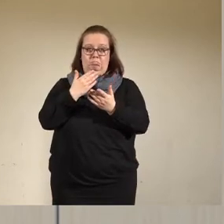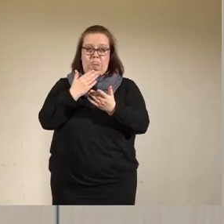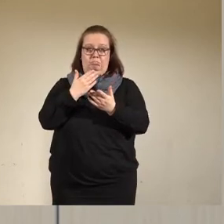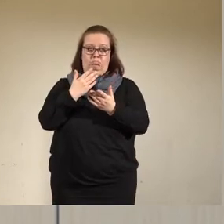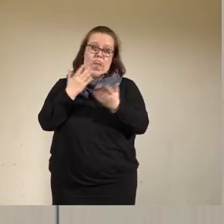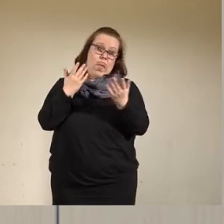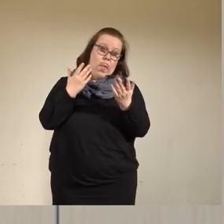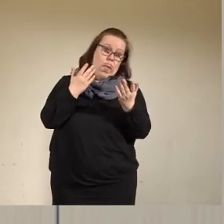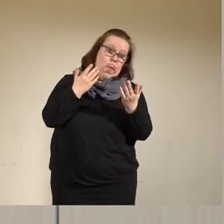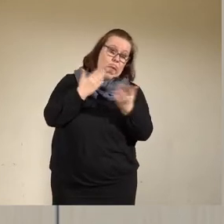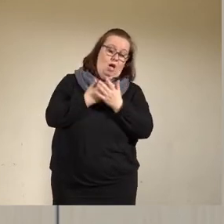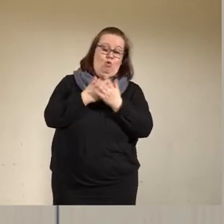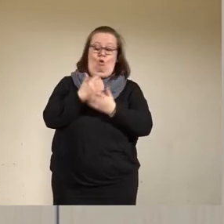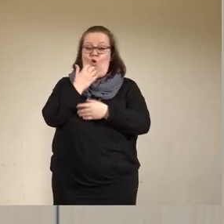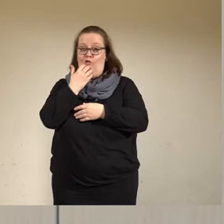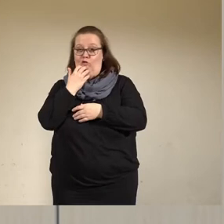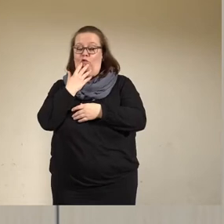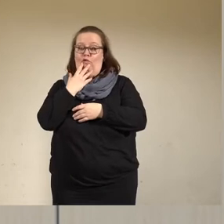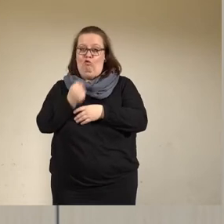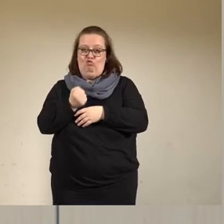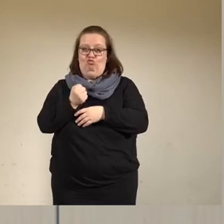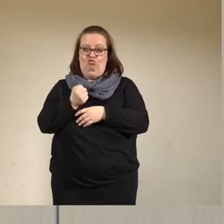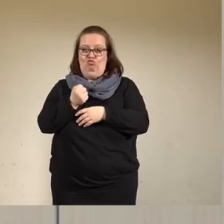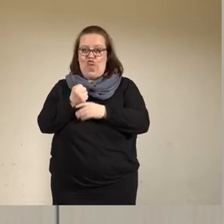wie wir alle hoffen und auch ein bisschen wünschen können,